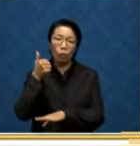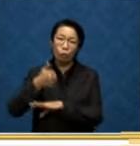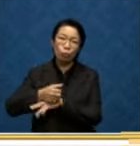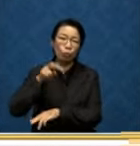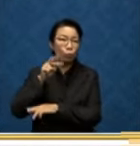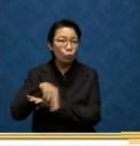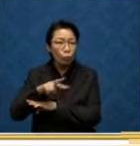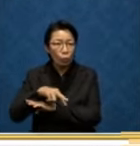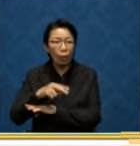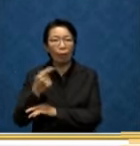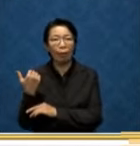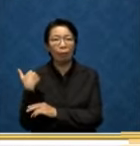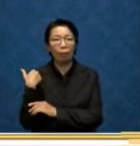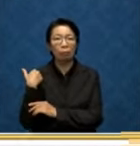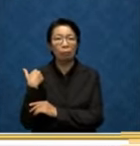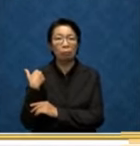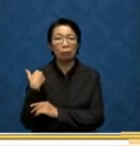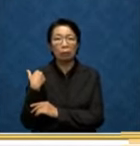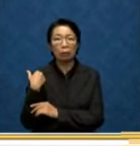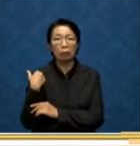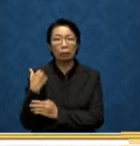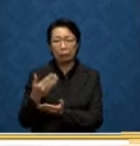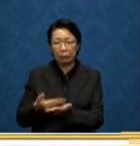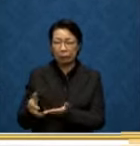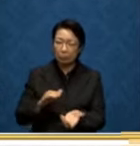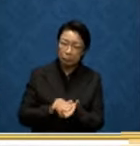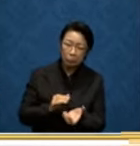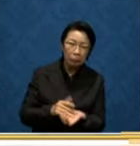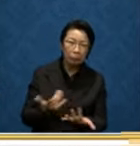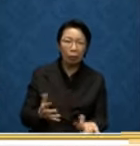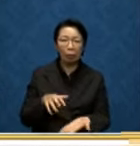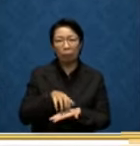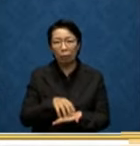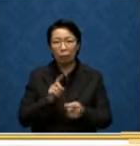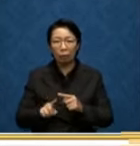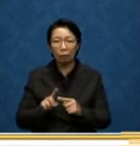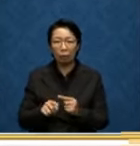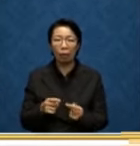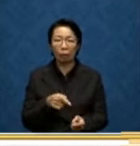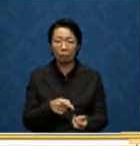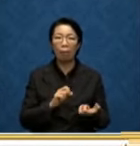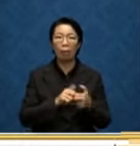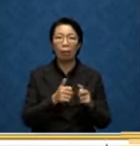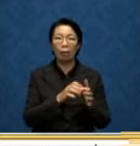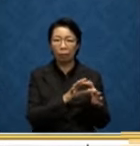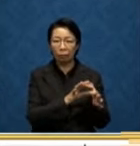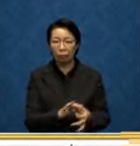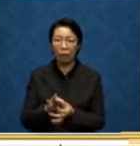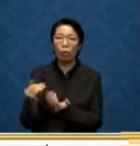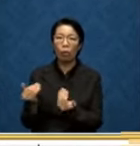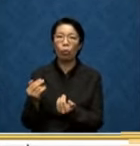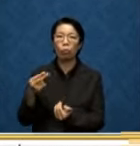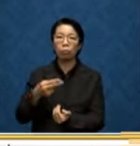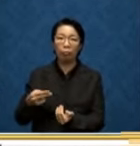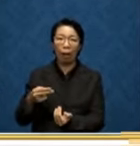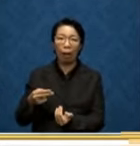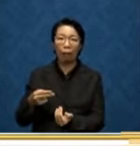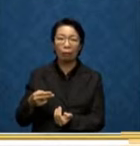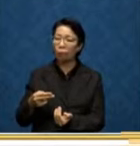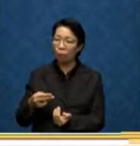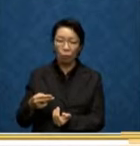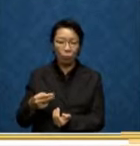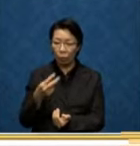ผู้ปกครองต่างๆนานาที่ไปติดการพนันแล้วก็ทำให้เป็นปัญหาในครอบครัวลูกเต้าเห็นอยู่ว่าพ่อติดหนัก